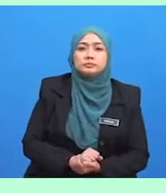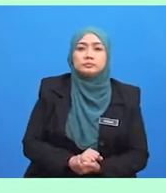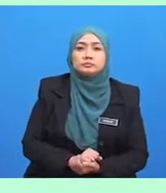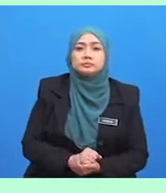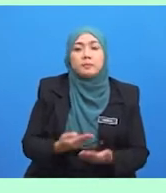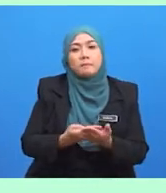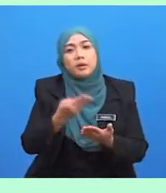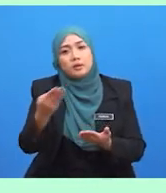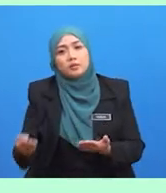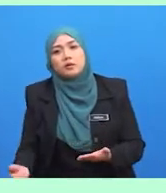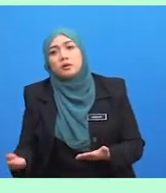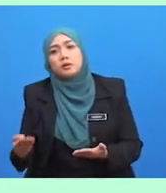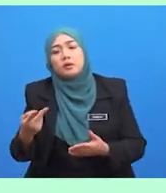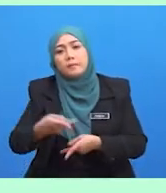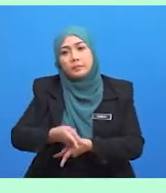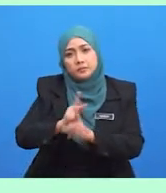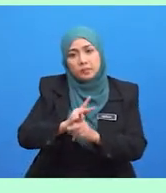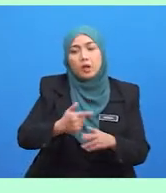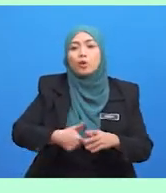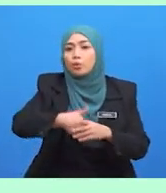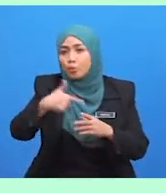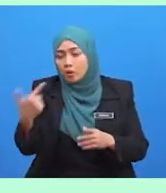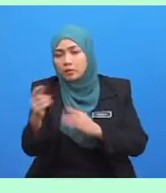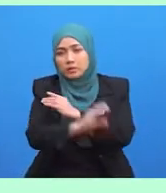ia membayar balik pinjaman luar negara.